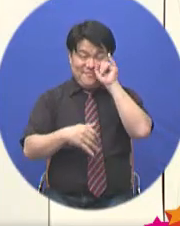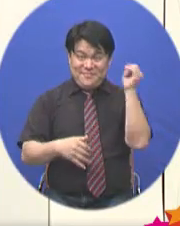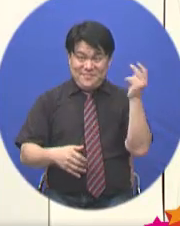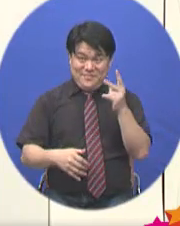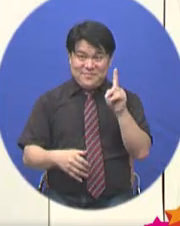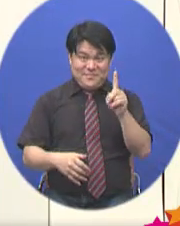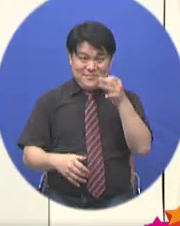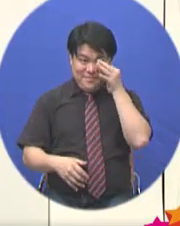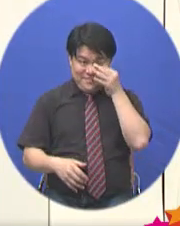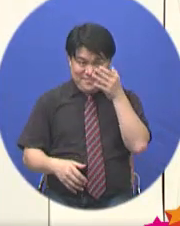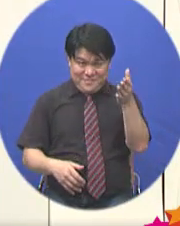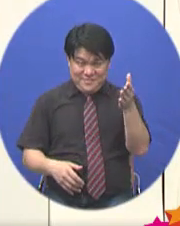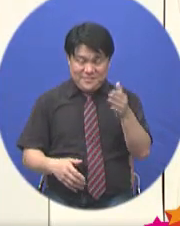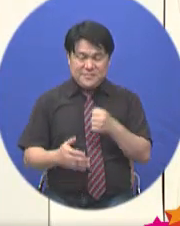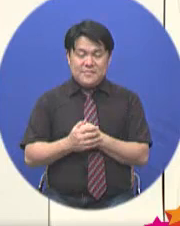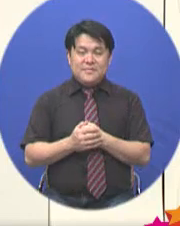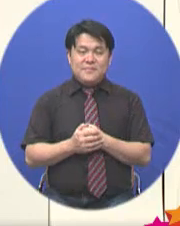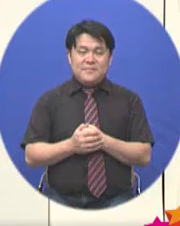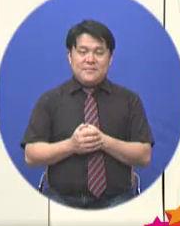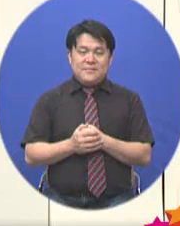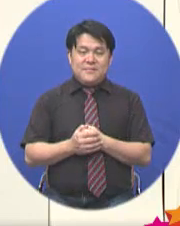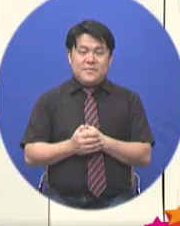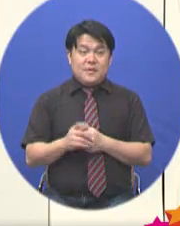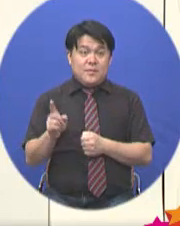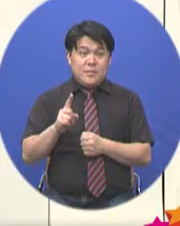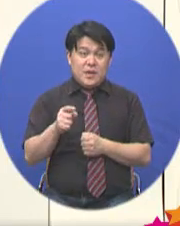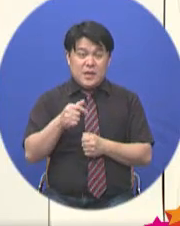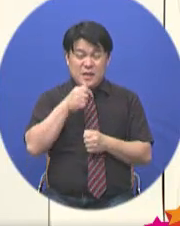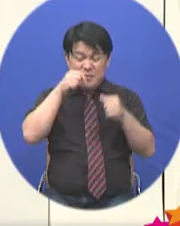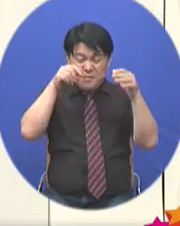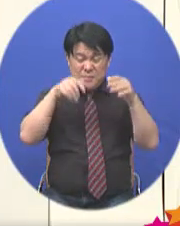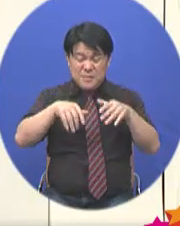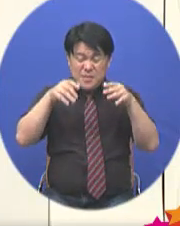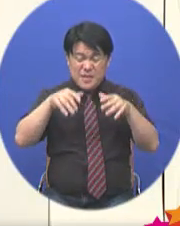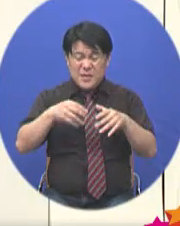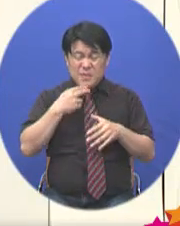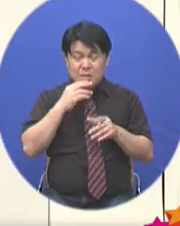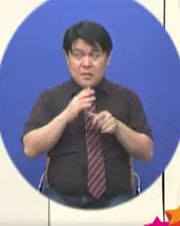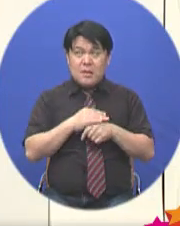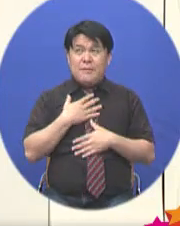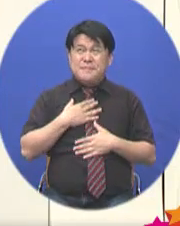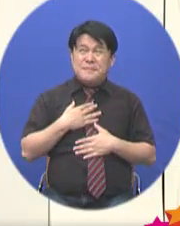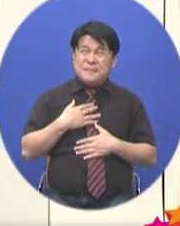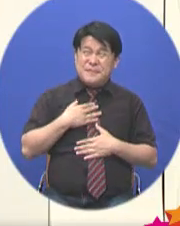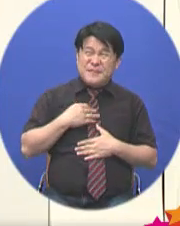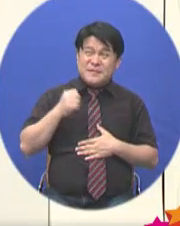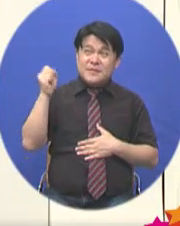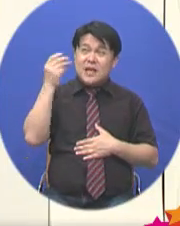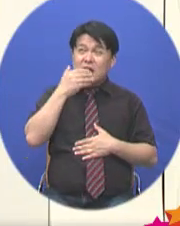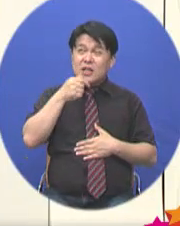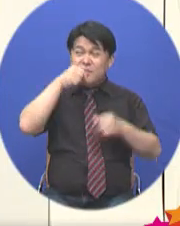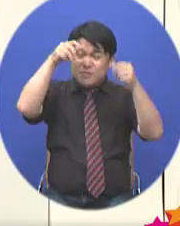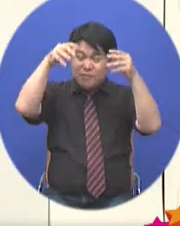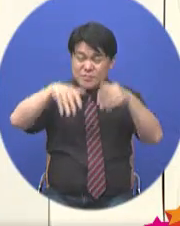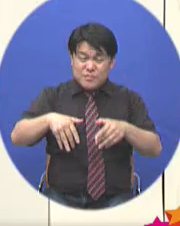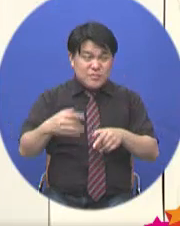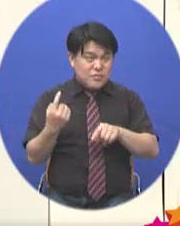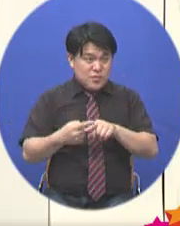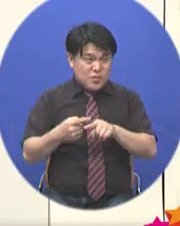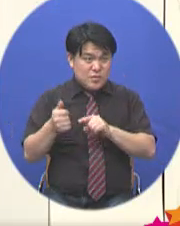보고 가겠습니다. 네. 가뭄의 담비 같은 남자죠. 자, 네. 예 아주 국민